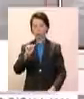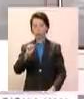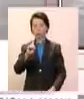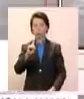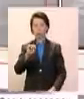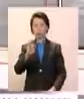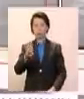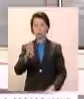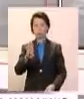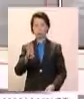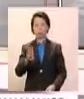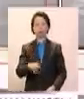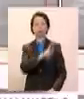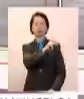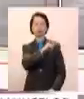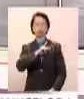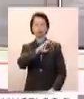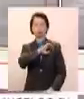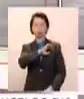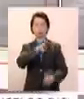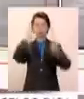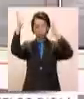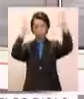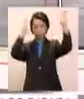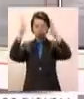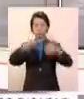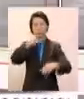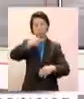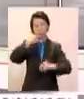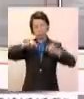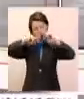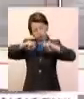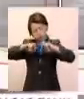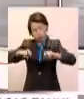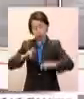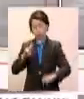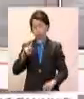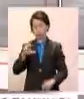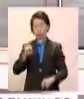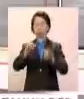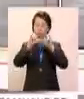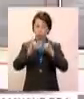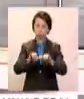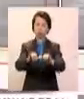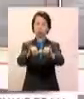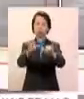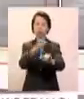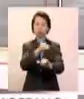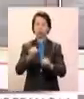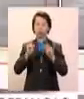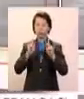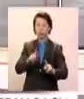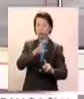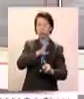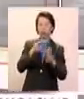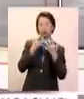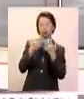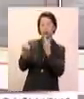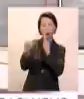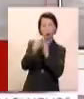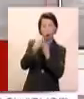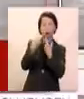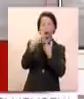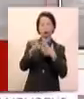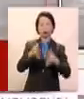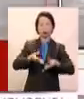setakat ini. Ketua Polis Negara Tan Sri Muhammad Fuzi Harun berkata siasatan kes tersebut diteruskan dan pihaknya menunggu arahan selanjutnya